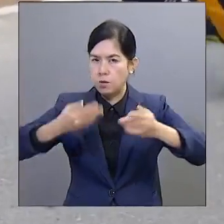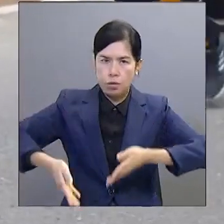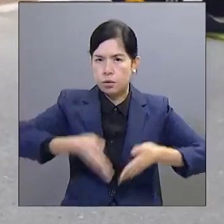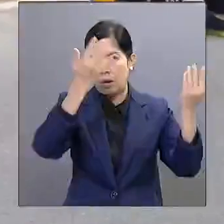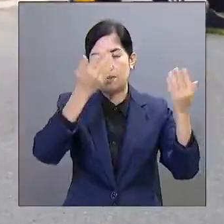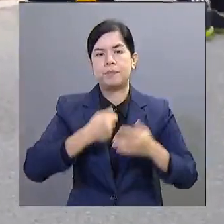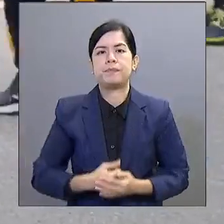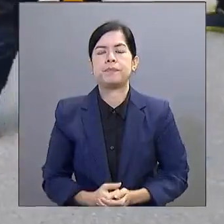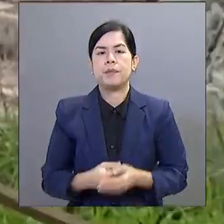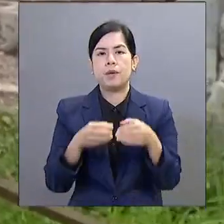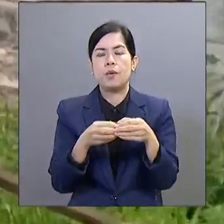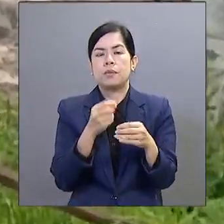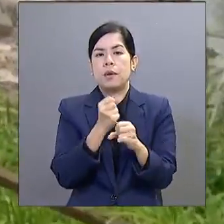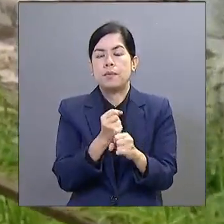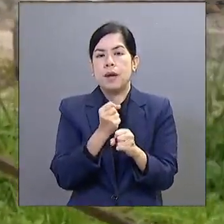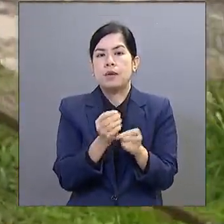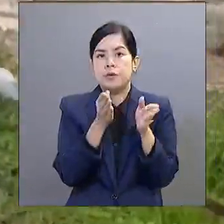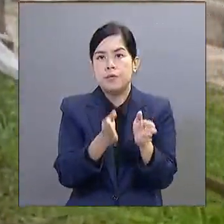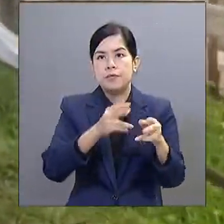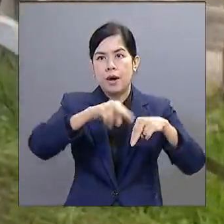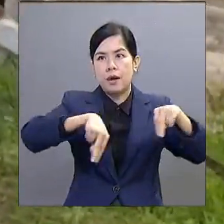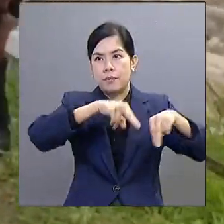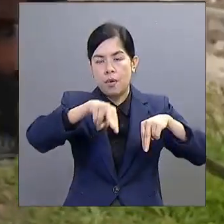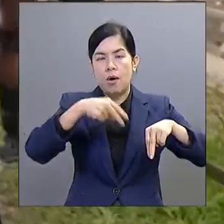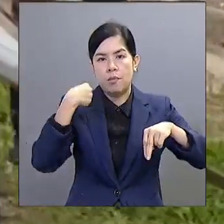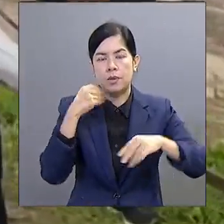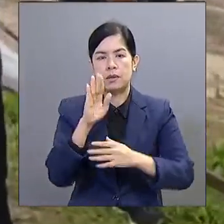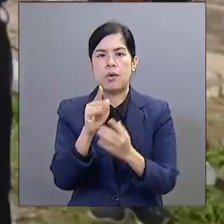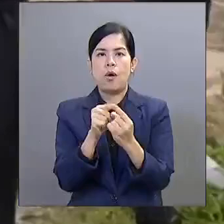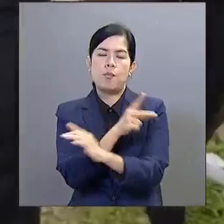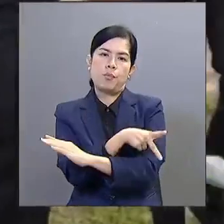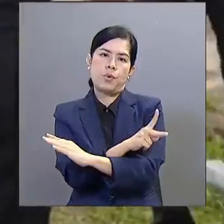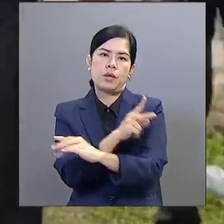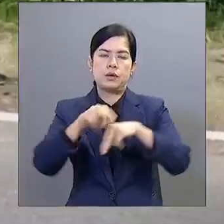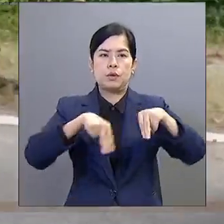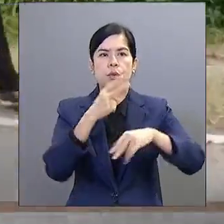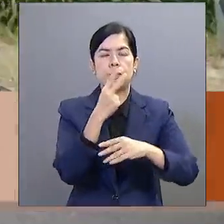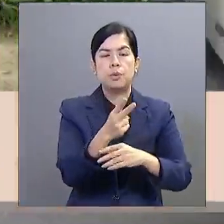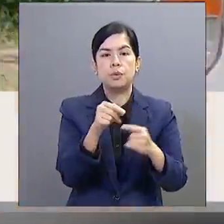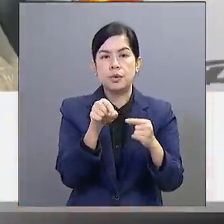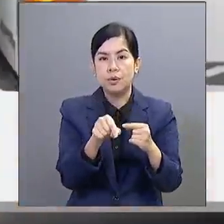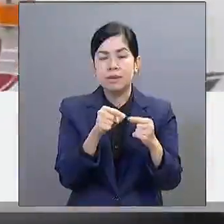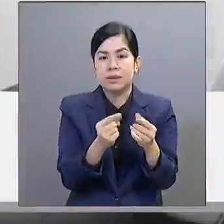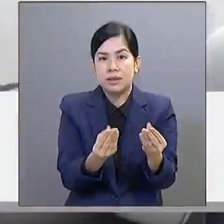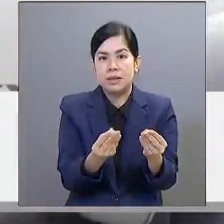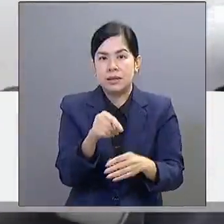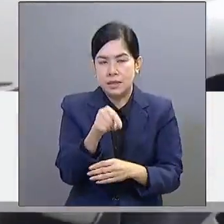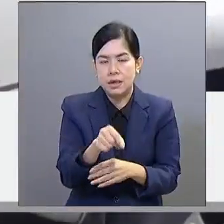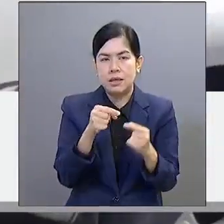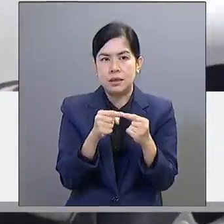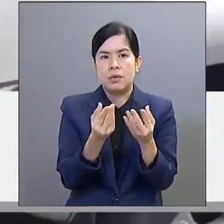เจ้าหน้าที่ฝ่ายปกครองตำรวจและเจ้าหน้าที่บังคับคดีจังหวัดภูเก็ตไปตรวจสอบที่ดินสาธารณประโยชน์